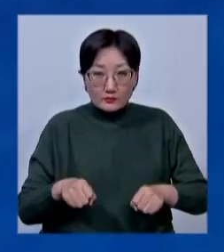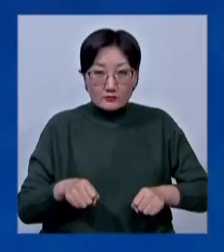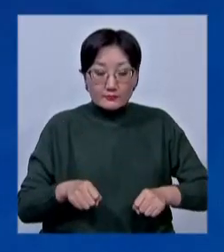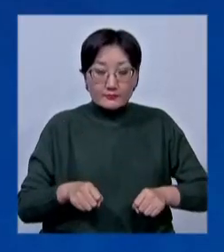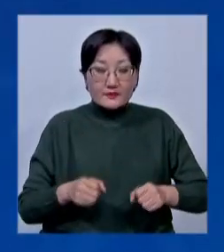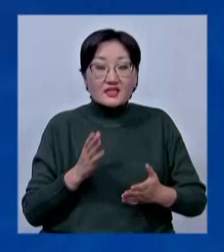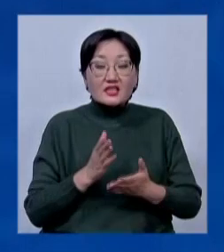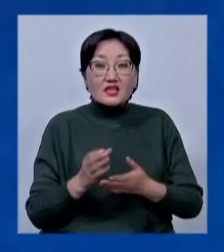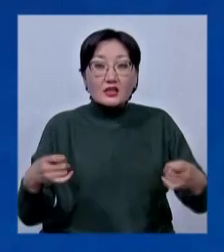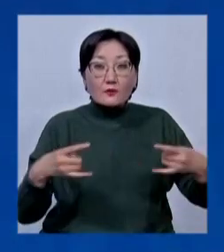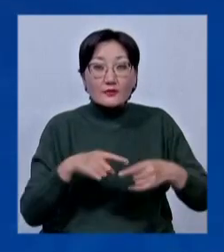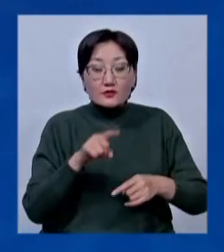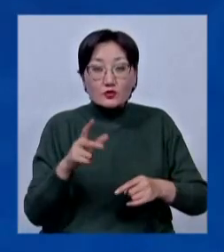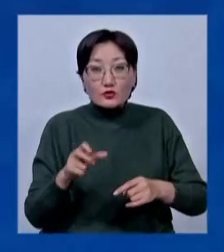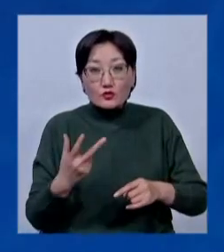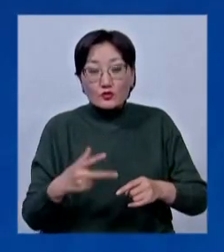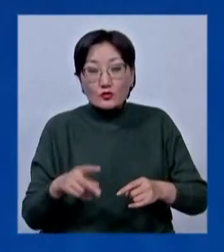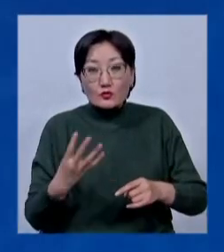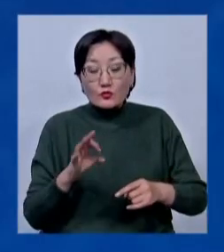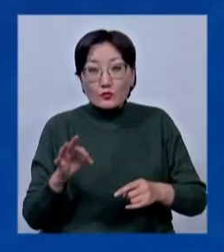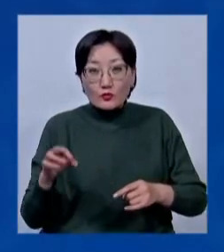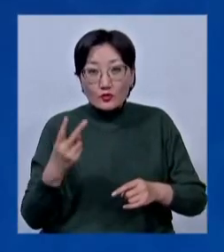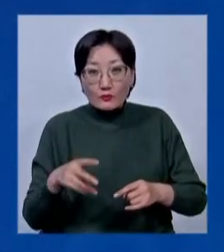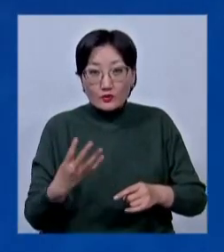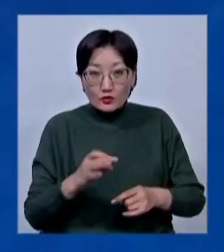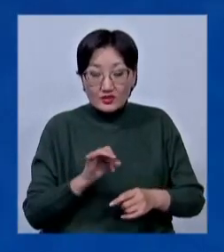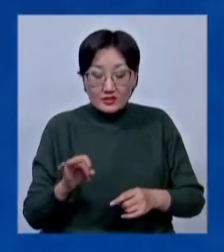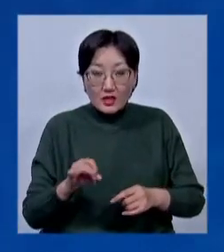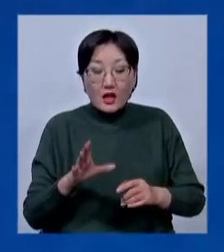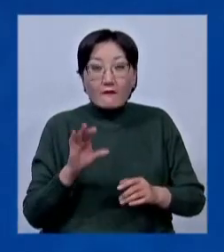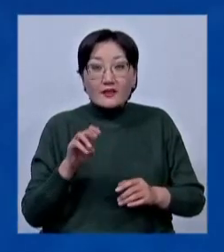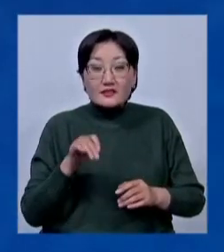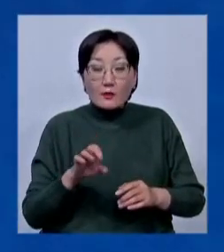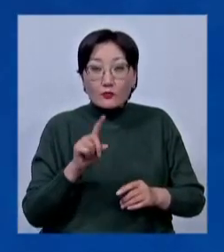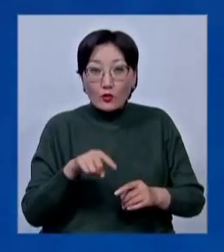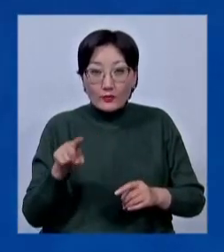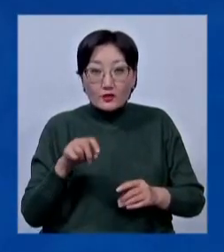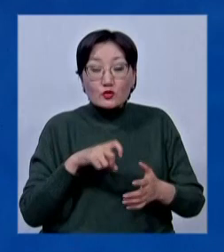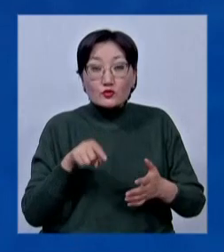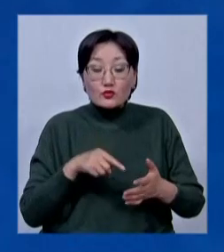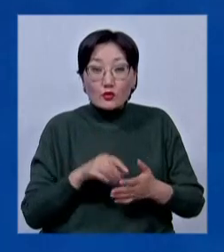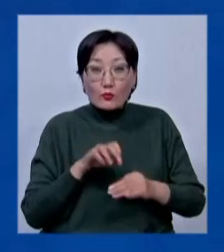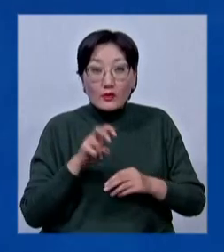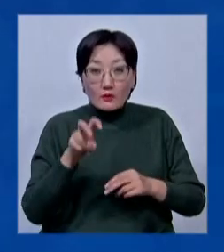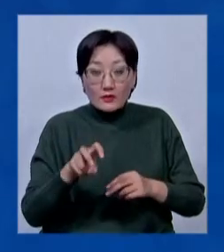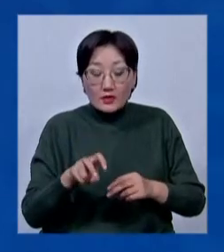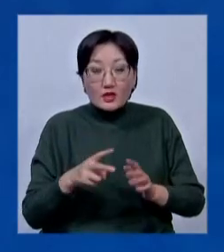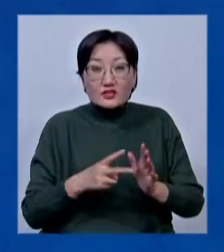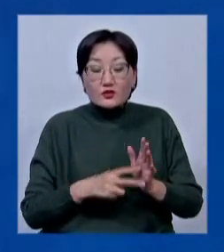болады. Тікелей эфир телефоны 334-00-24 және WhatsApp нөмірімізге де сұрақ жолдаңыздар. Мессенджердің